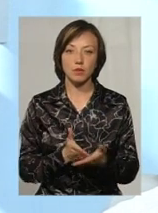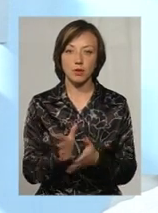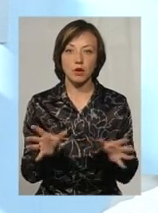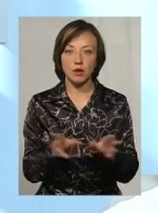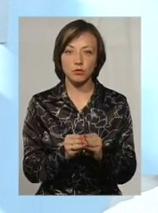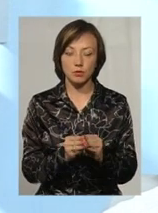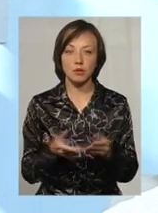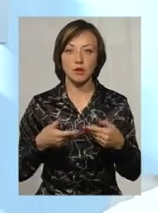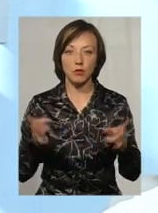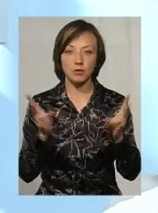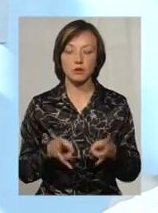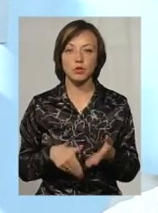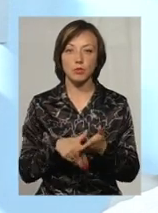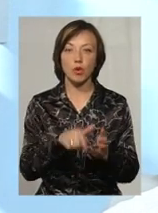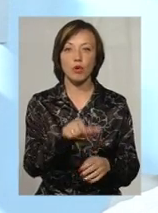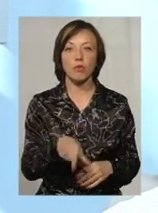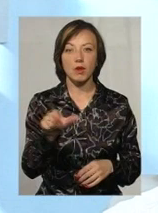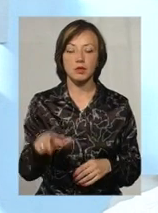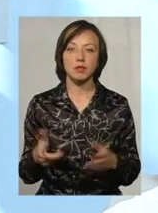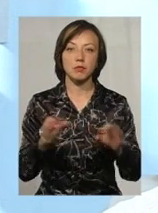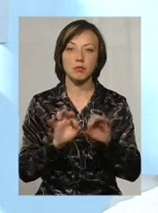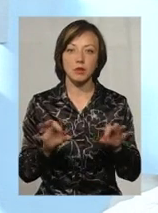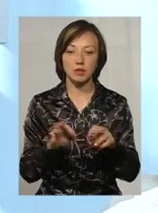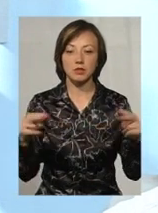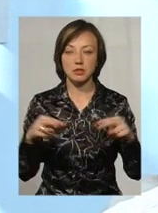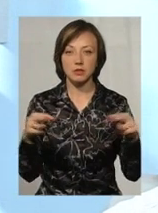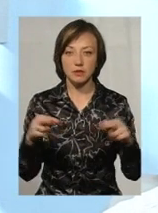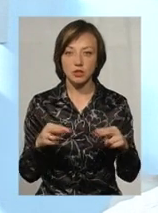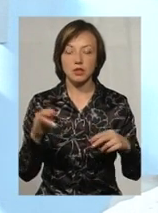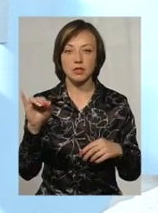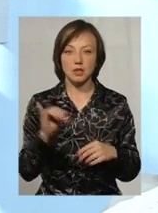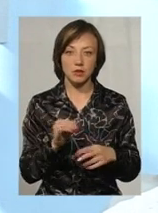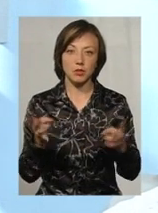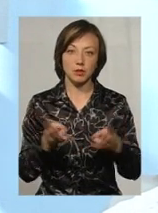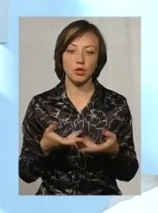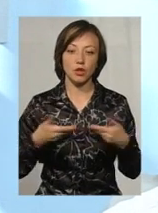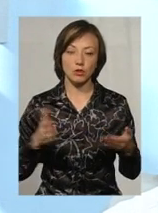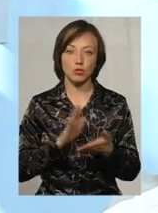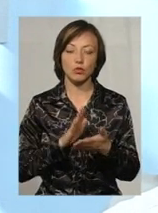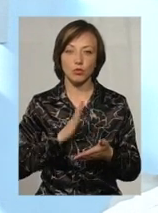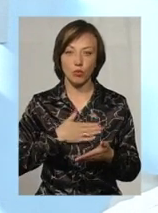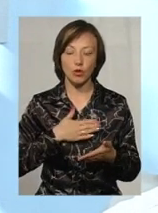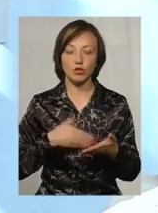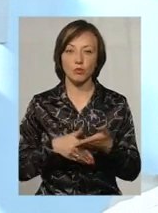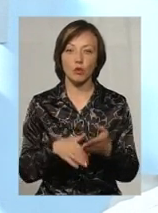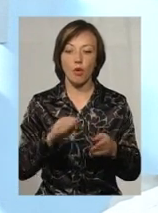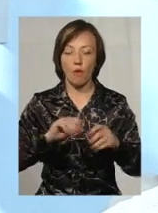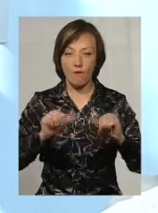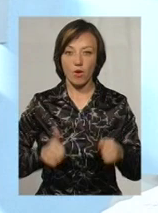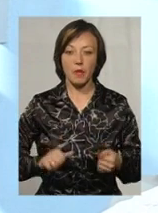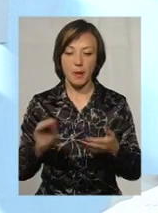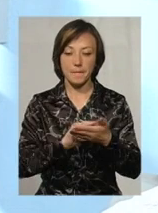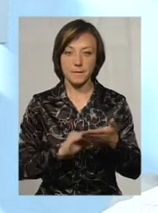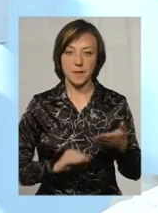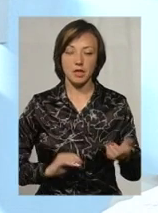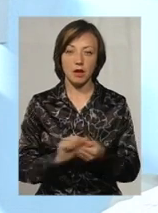тому що нам потрібна допомога громадян, їхні пояснення, їхні свідчення. Їм аналогічно потрібна наша допомога, щоб ми оформили ці матеріали та притягнули